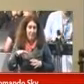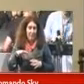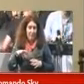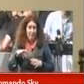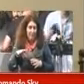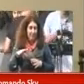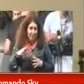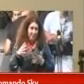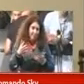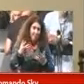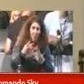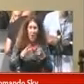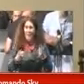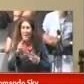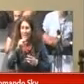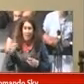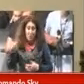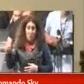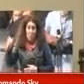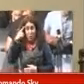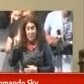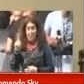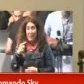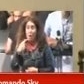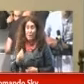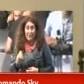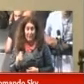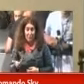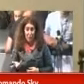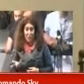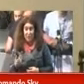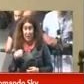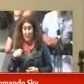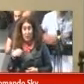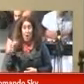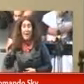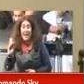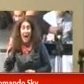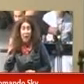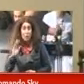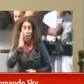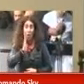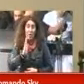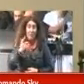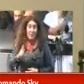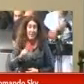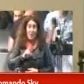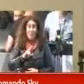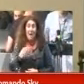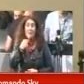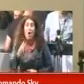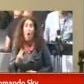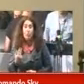non sapeva che cosa stava dicendo. Io vi chiederei perché la mia voce